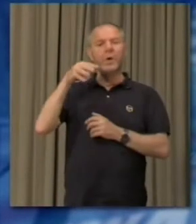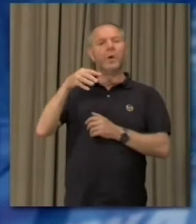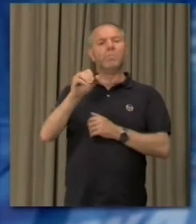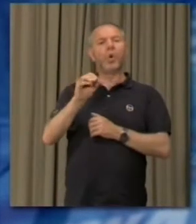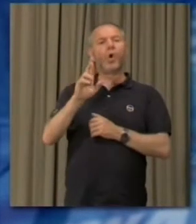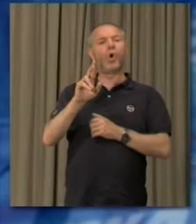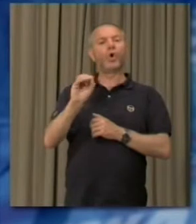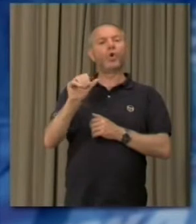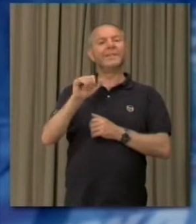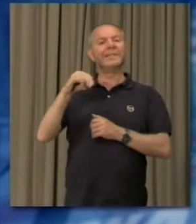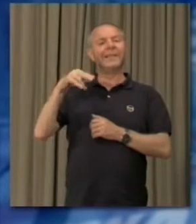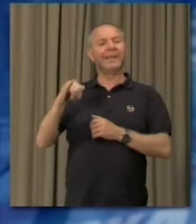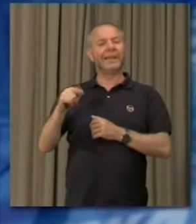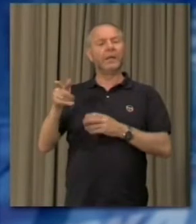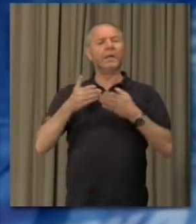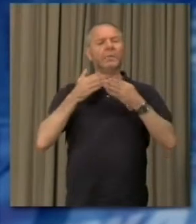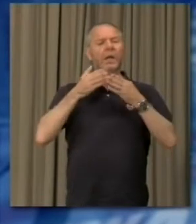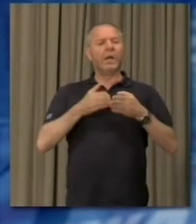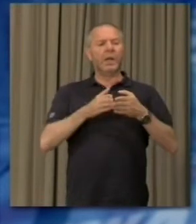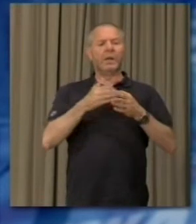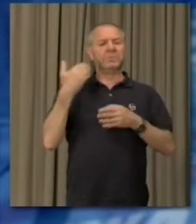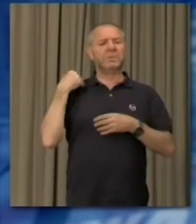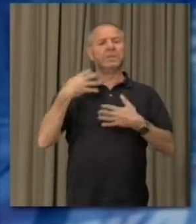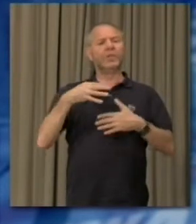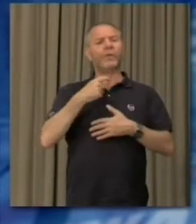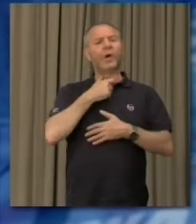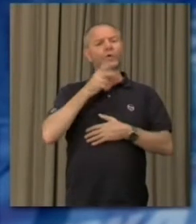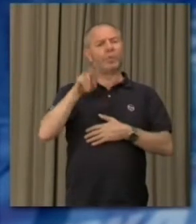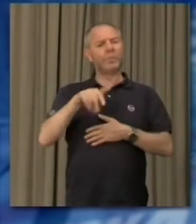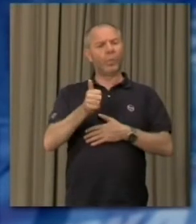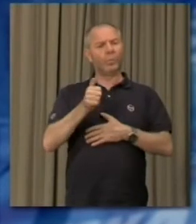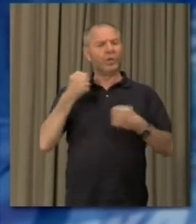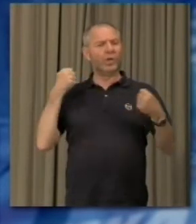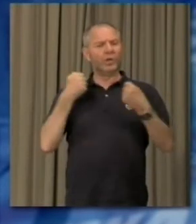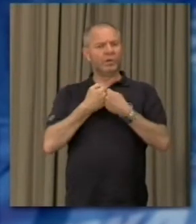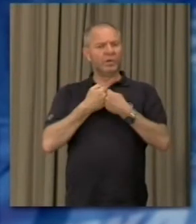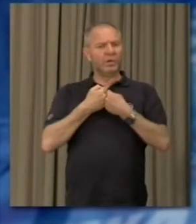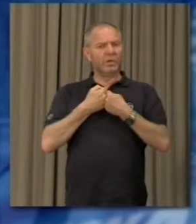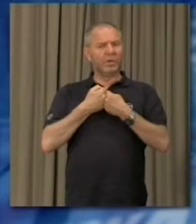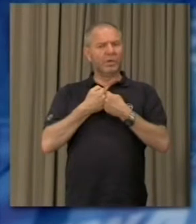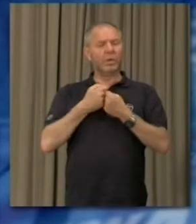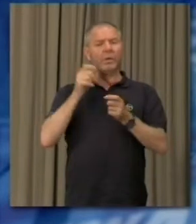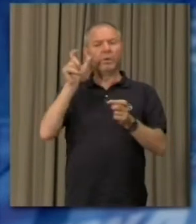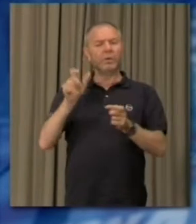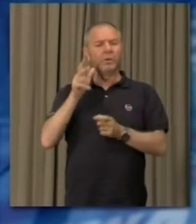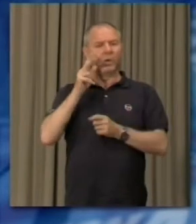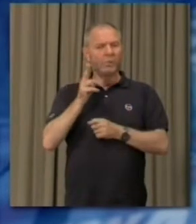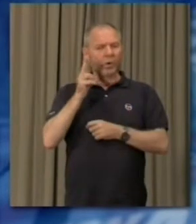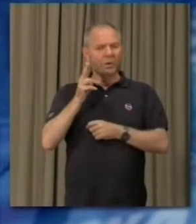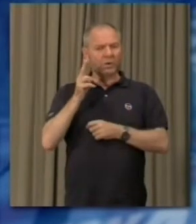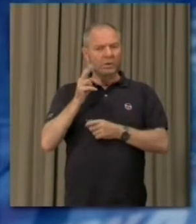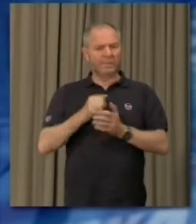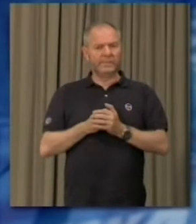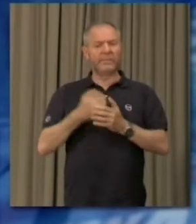Morosini, il conducente della barca sulla quale il 19 agosto del 2011 in un terribile incidente perse la vita Marina Spiridionova. Il giudice